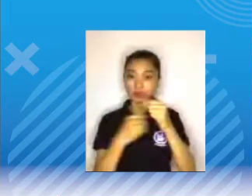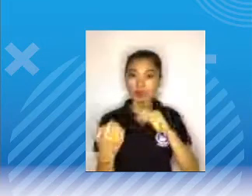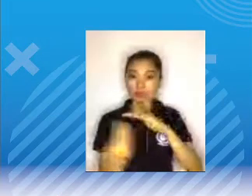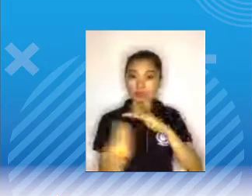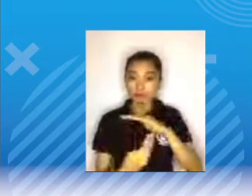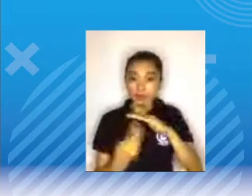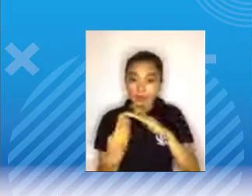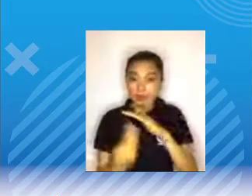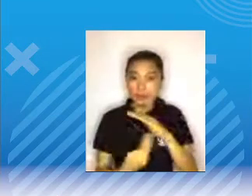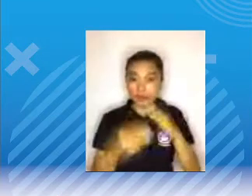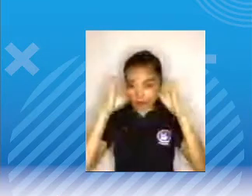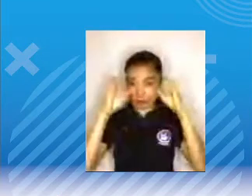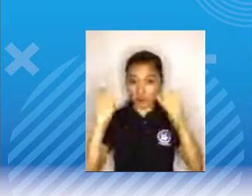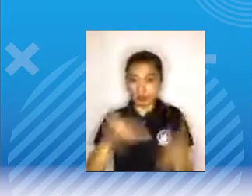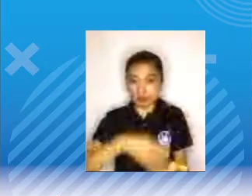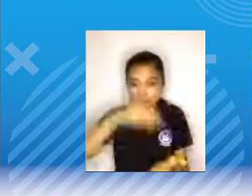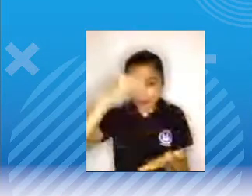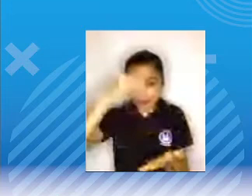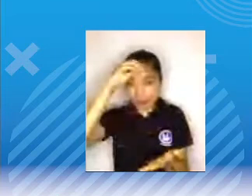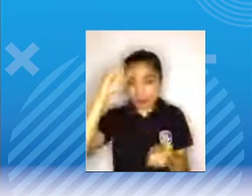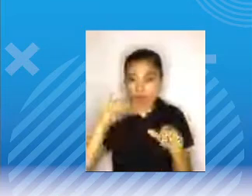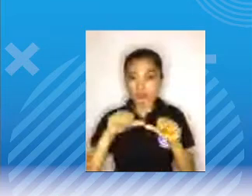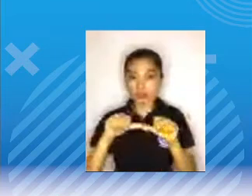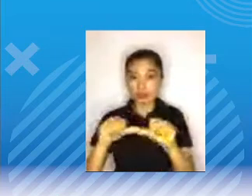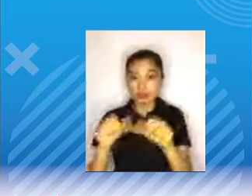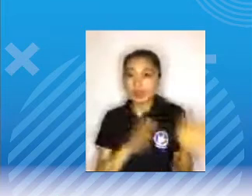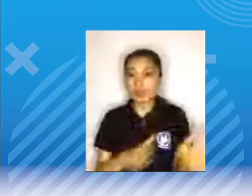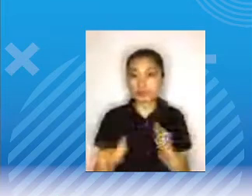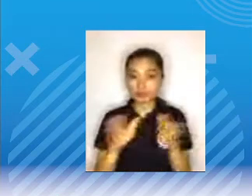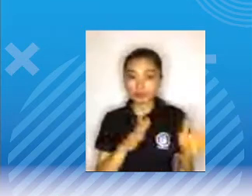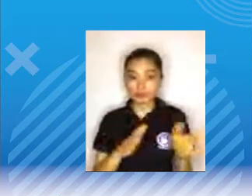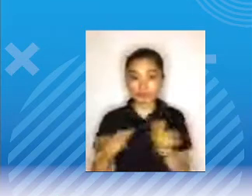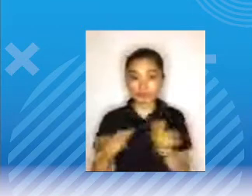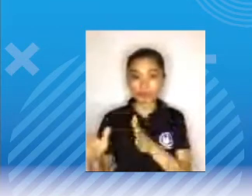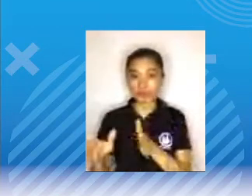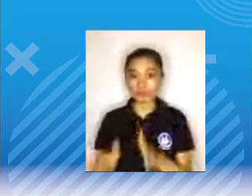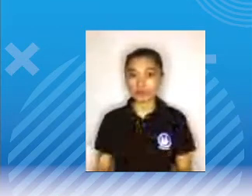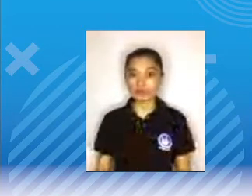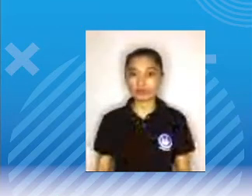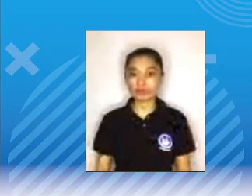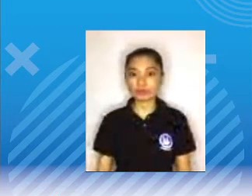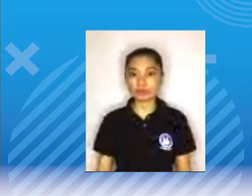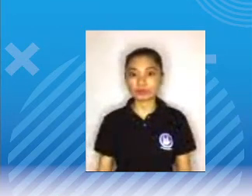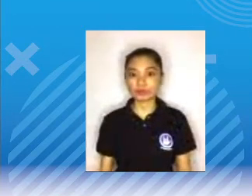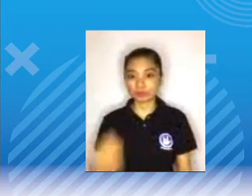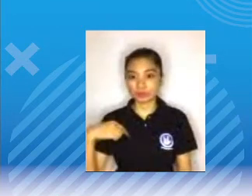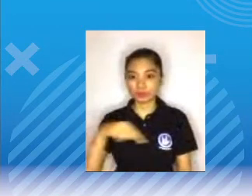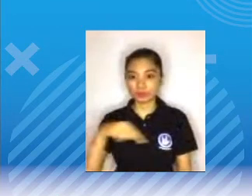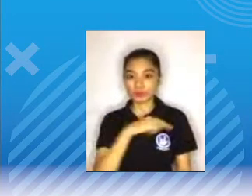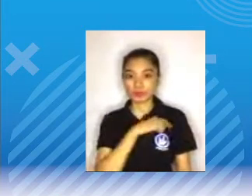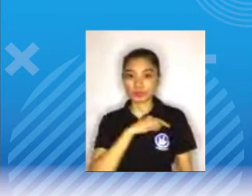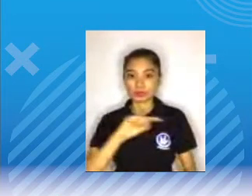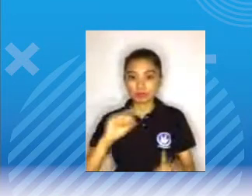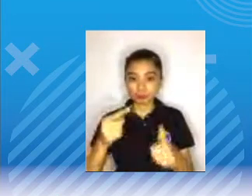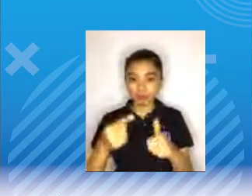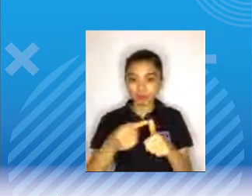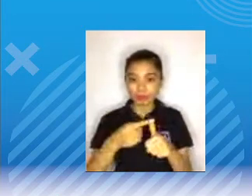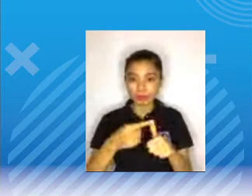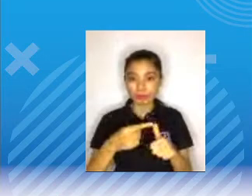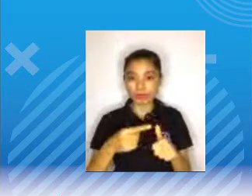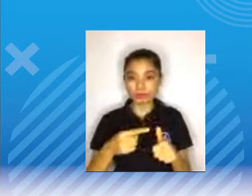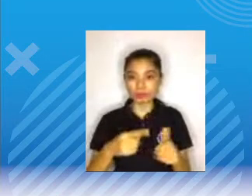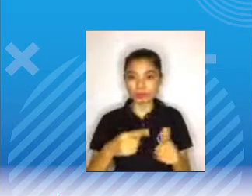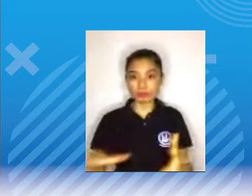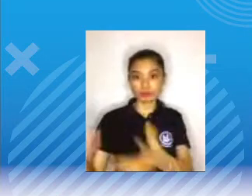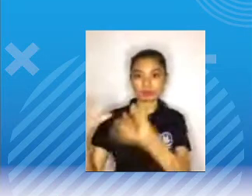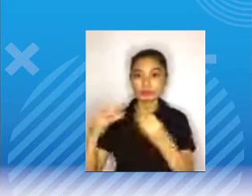at Sulong Edukalidad Campaign ng Kagawaran, sinimulan po natin ang pag-conduct ng Virtual Research O Clock ngayong July